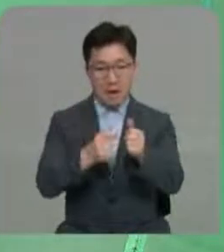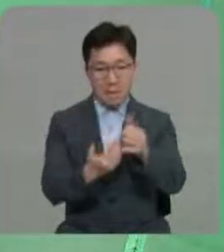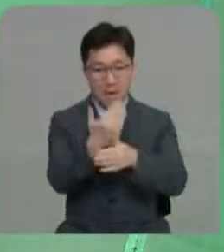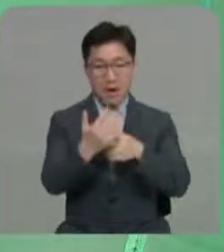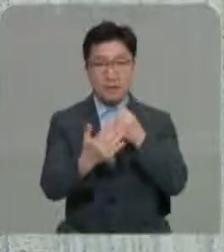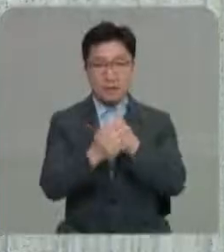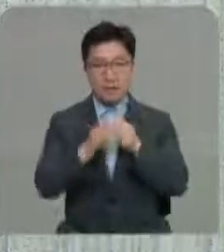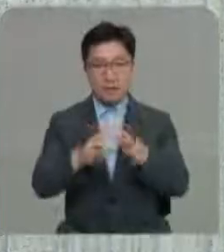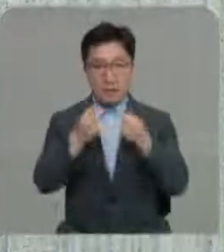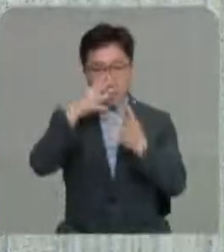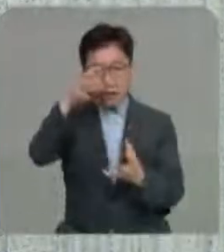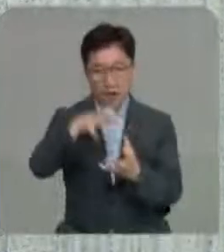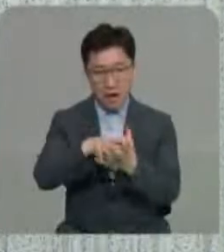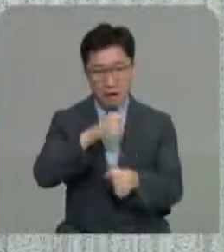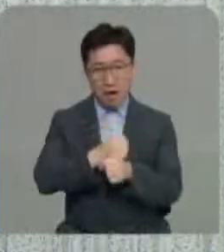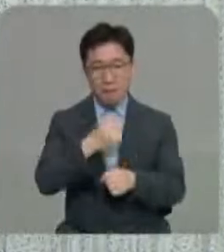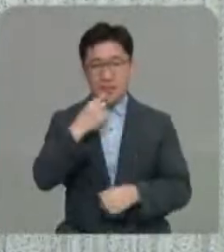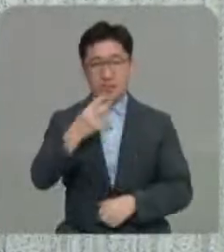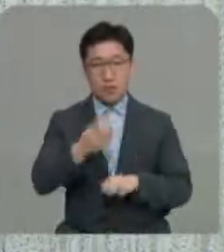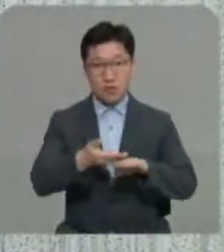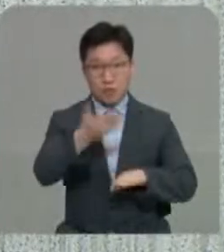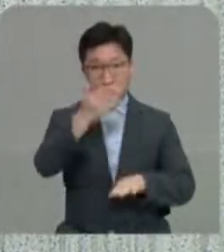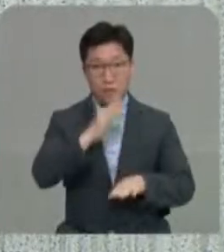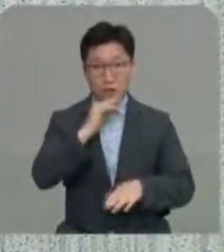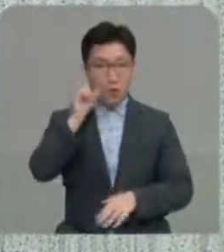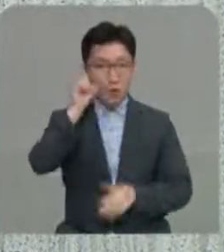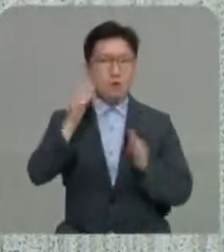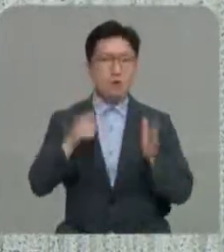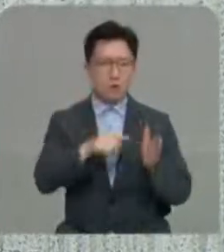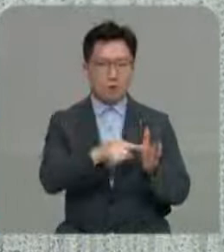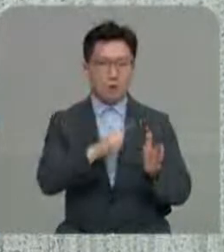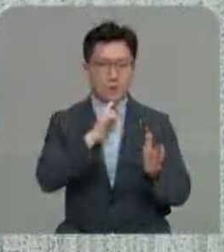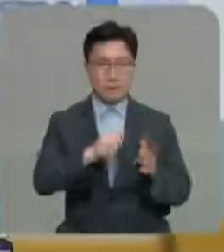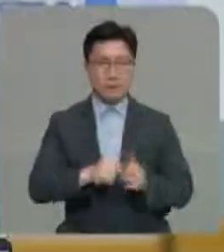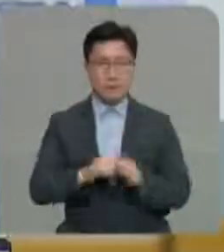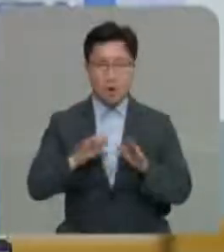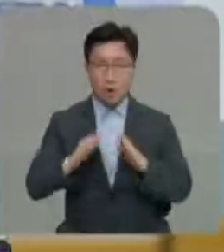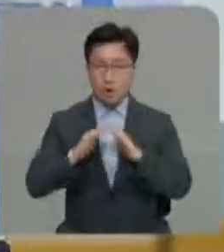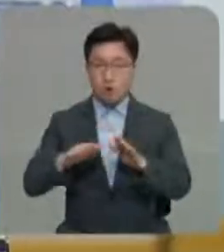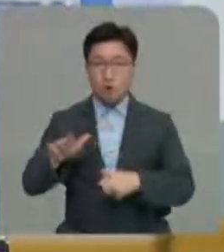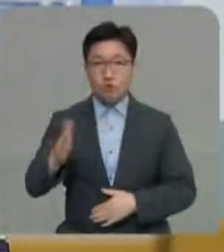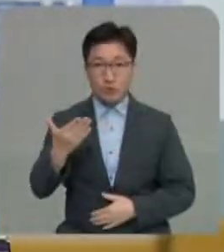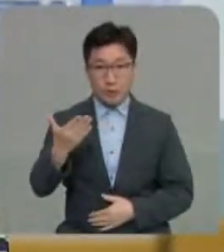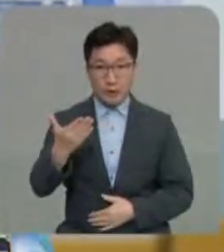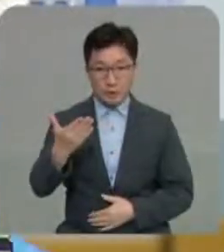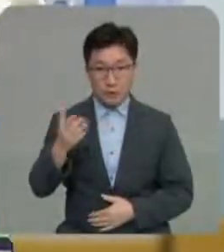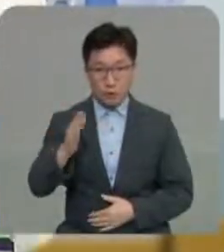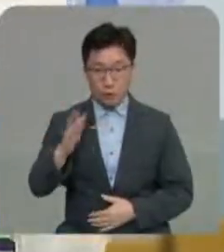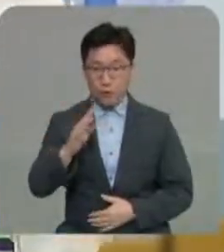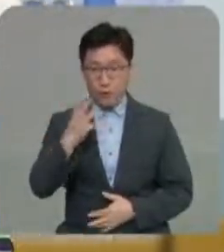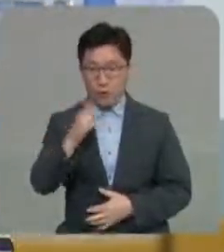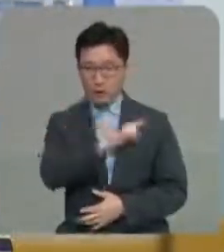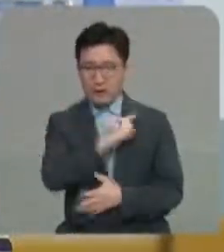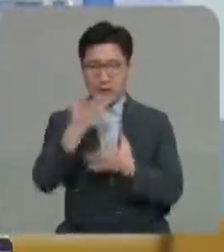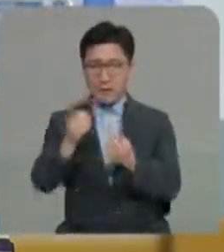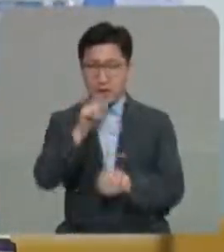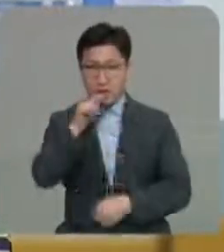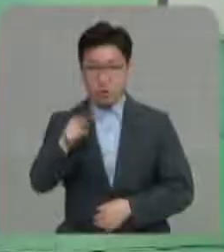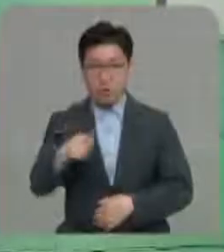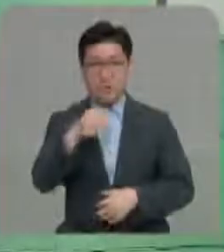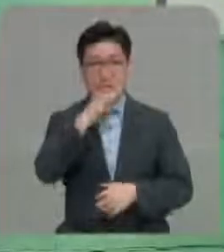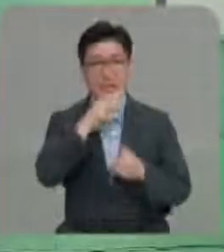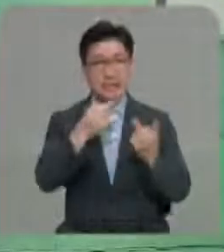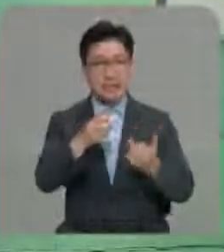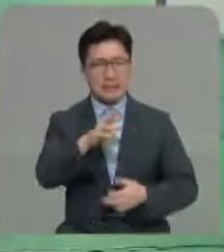신규 확 진짜 가다 3rd 2000명 선을 묻더라 씁니다 전주가 900 56명 으로 가장 많고 이익선